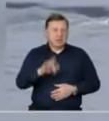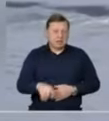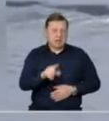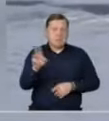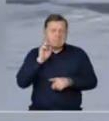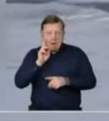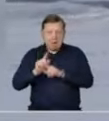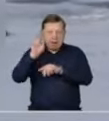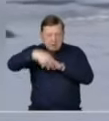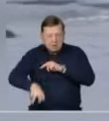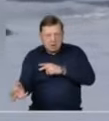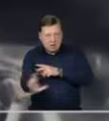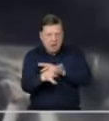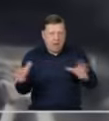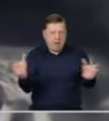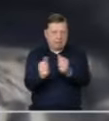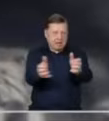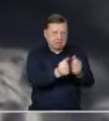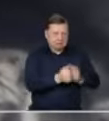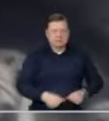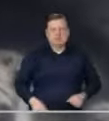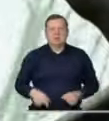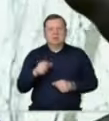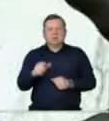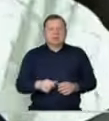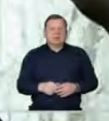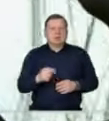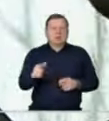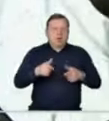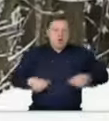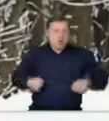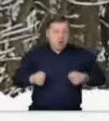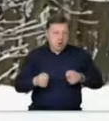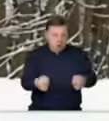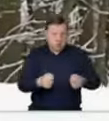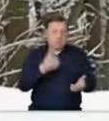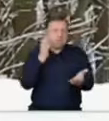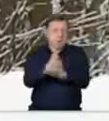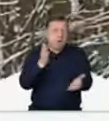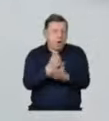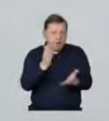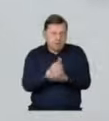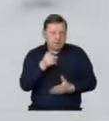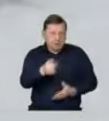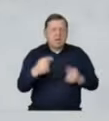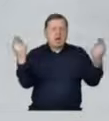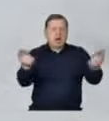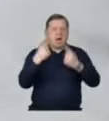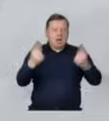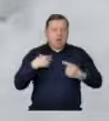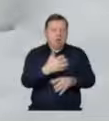nurkuje, poluje i serwuje. Ratunek dla karetki, na koniec rolnik, który ruszył na pomoc i odkopał ambulans z